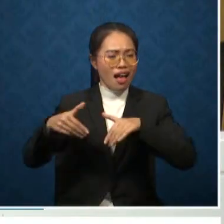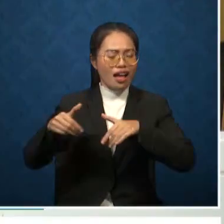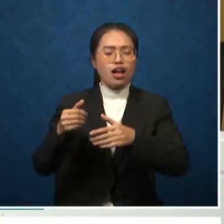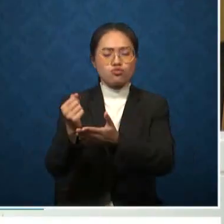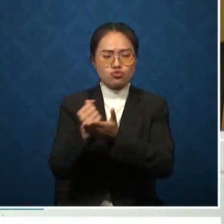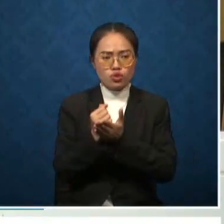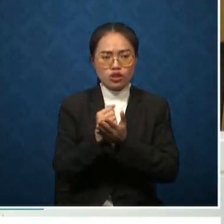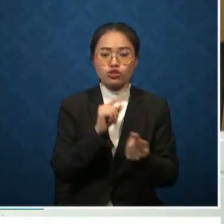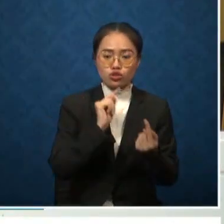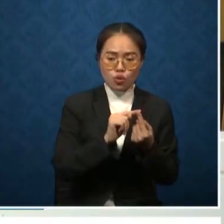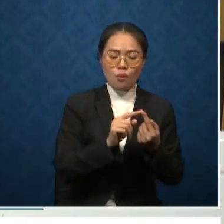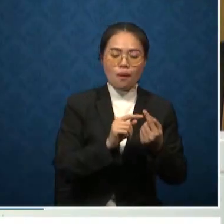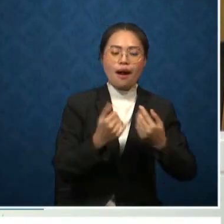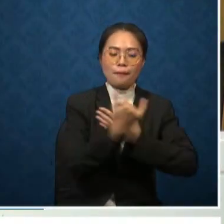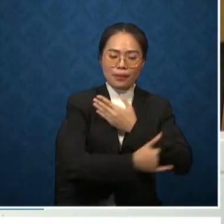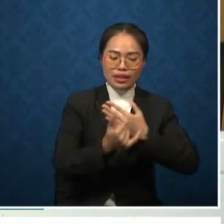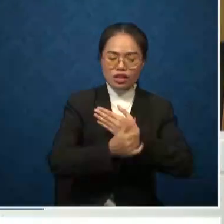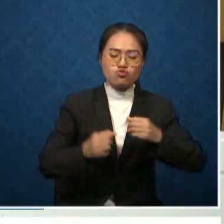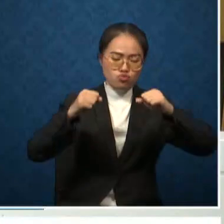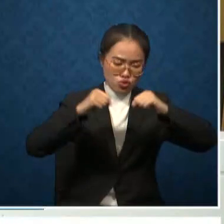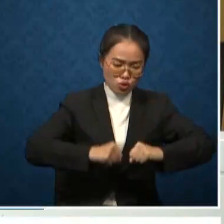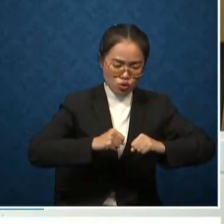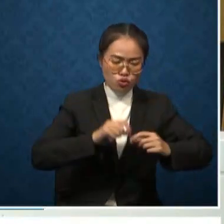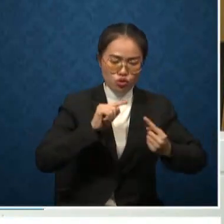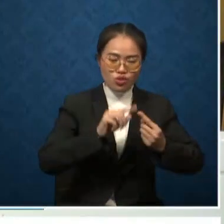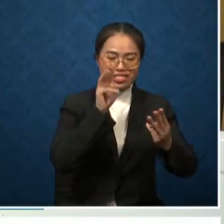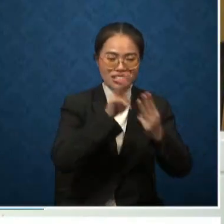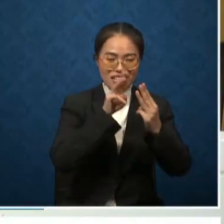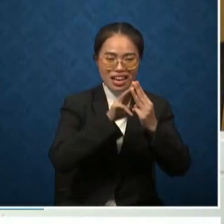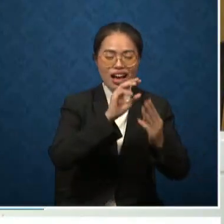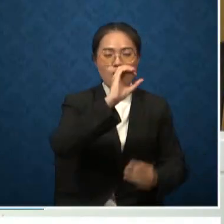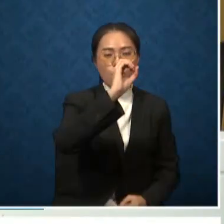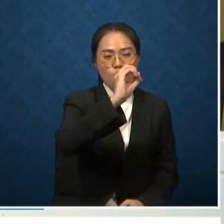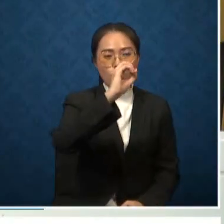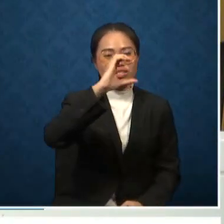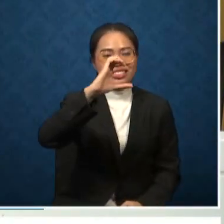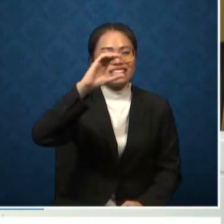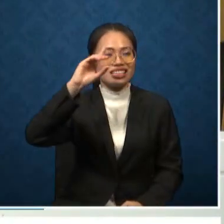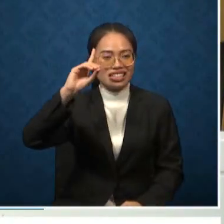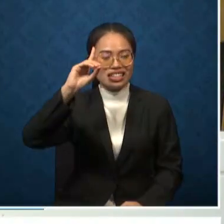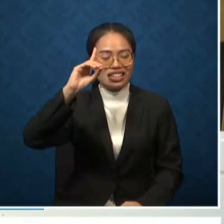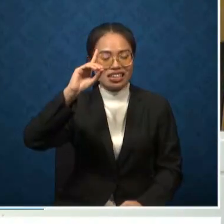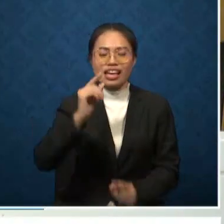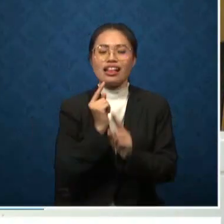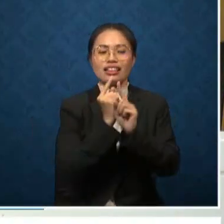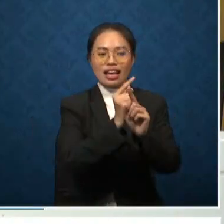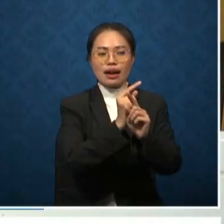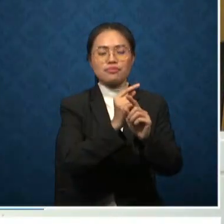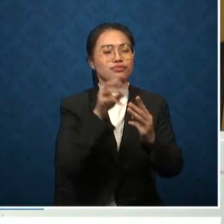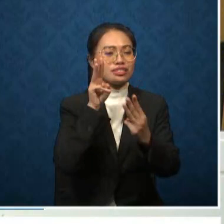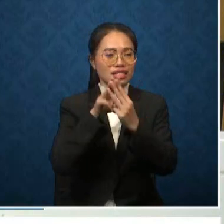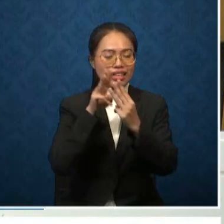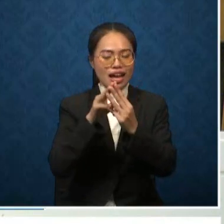หว่างประเทศนั้นมี2กรอบในภายใต้ของกรอบของ OECD กรอบนี้เป็นเรื่องของการแลกเปลี่ยนข้อมูลกับอีกกรอบนึงคือ